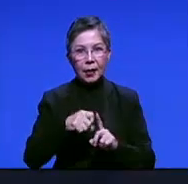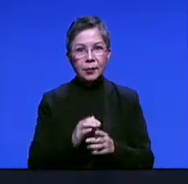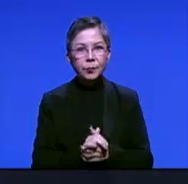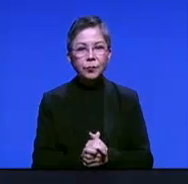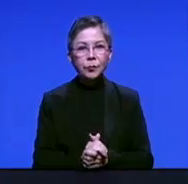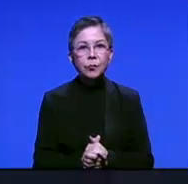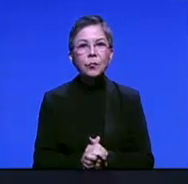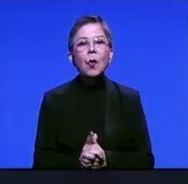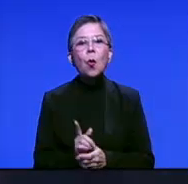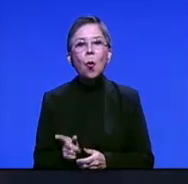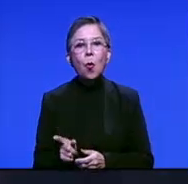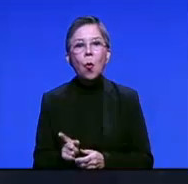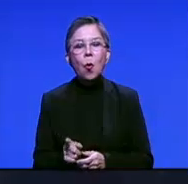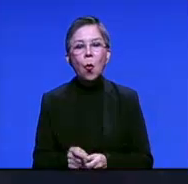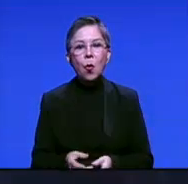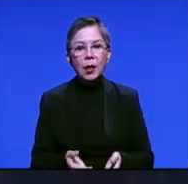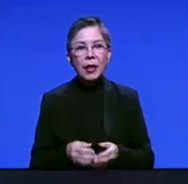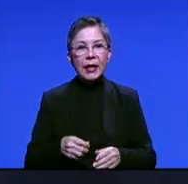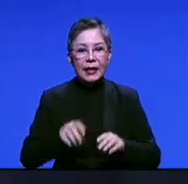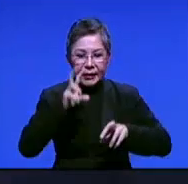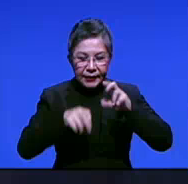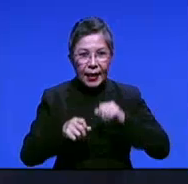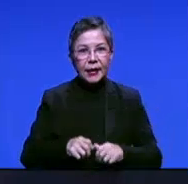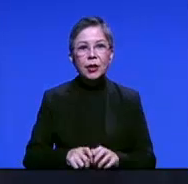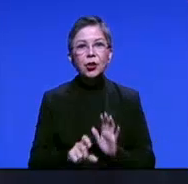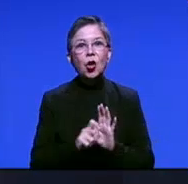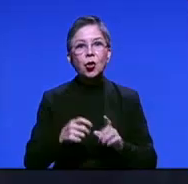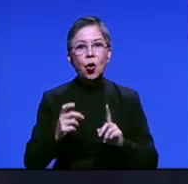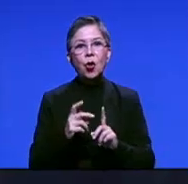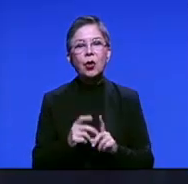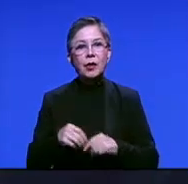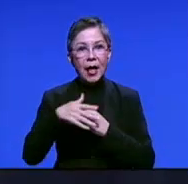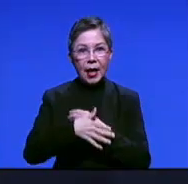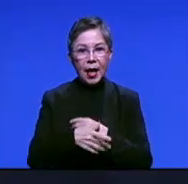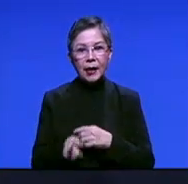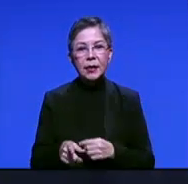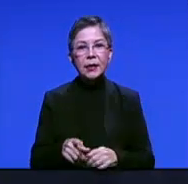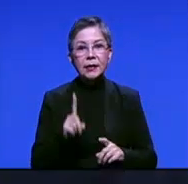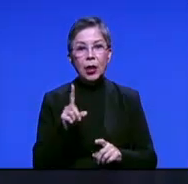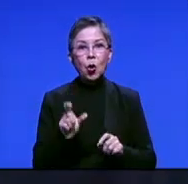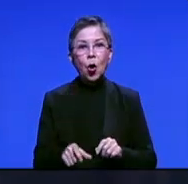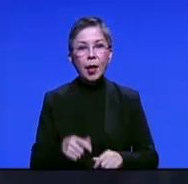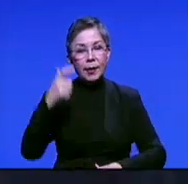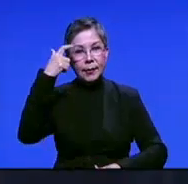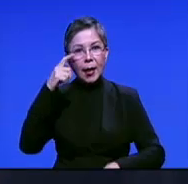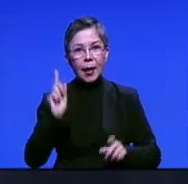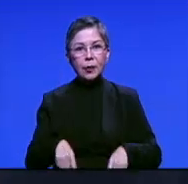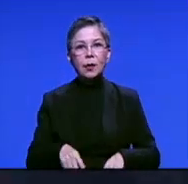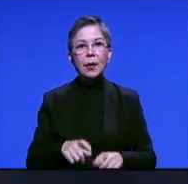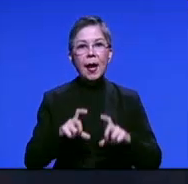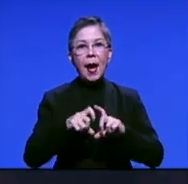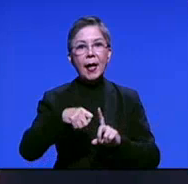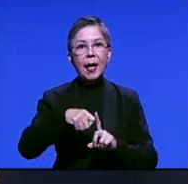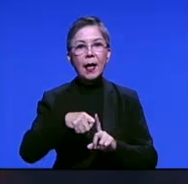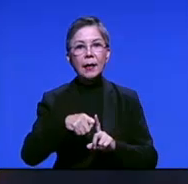Sudah dikeluarkan hasil pengecekan sampel darah, diketahui bahwa satu orang tersangka inisial AK